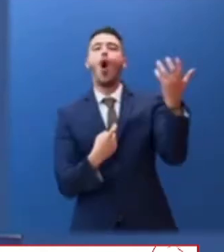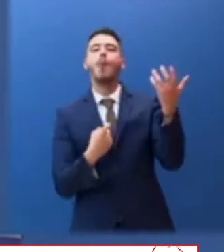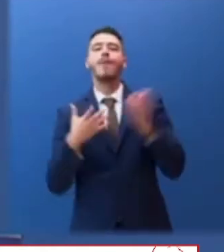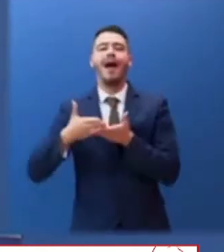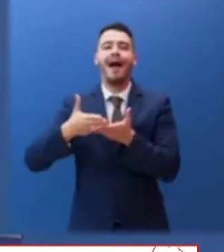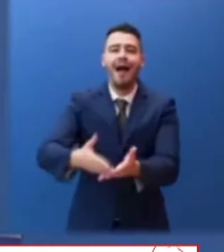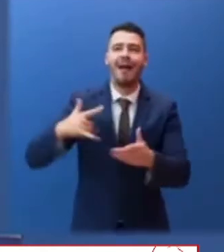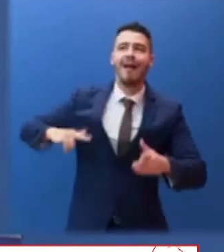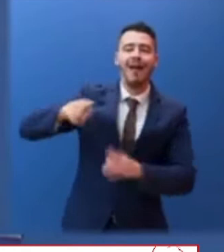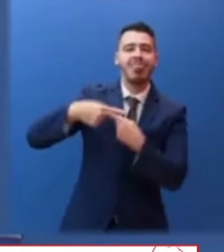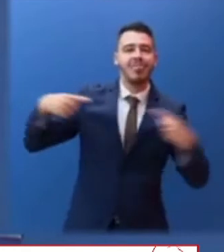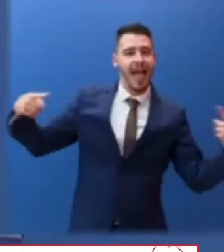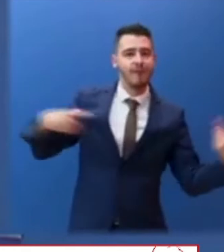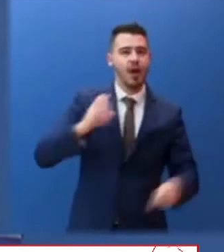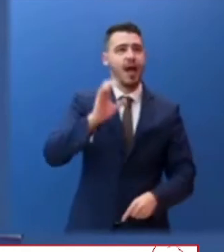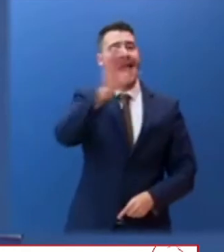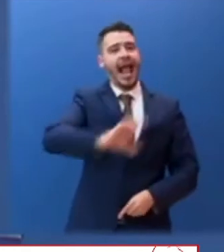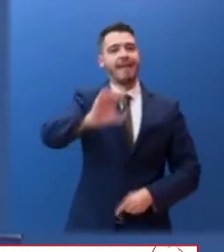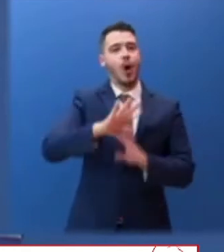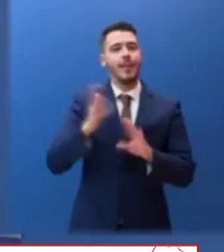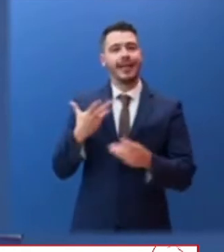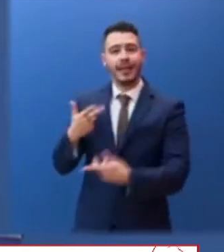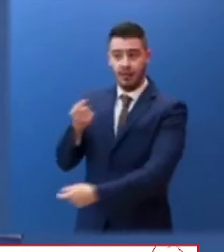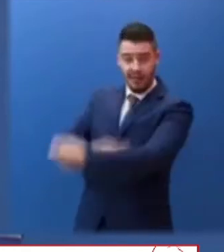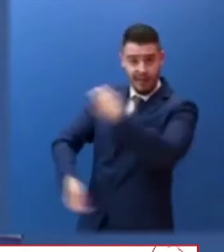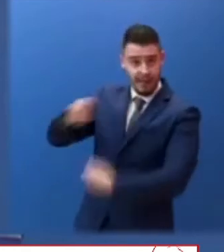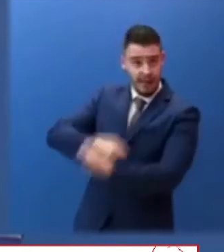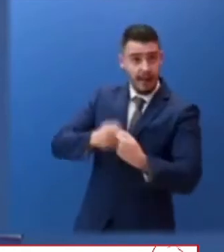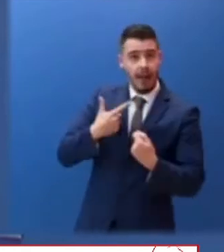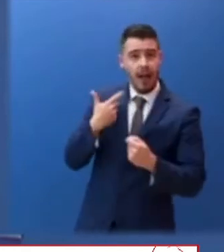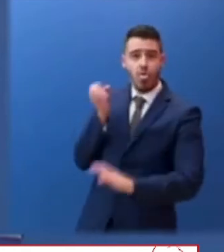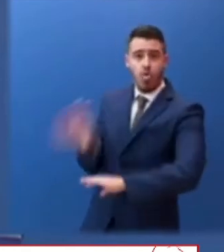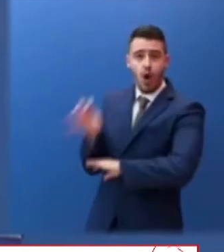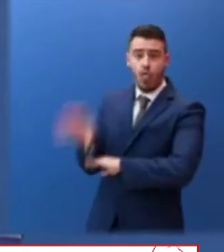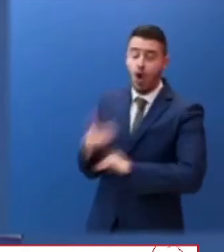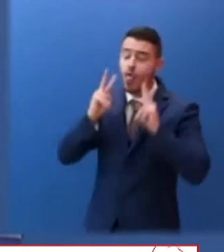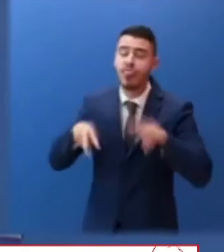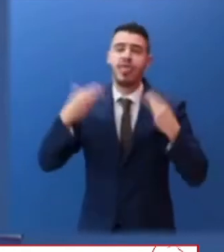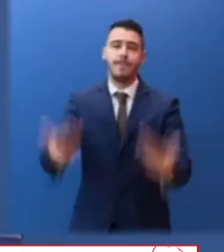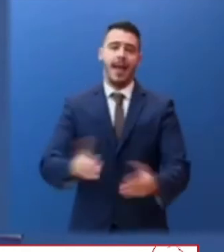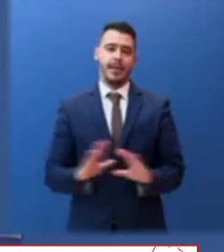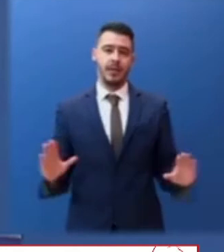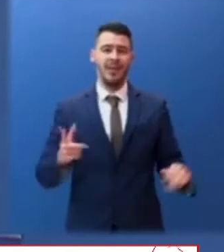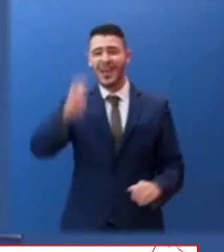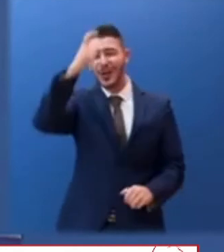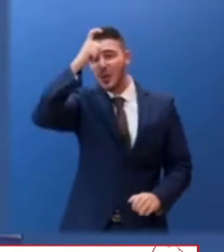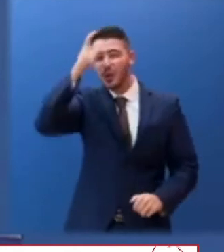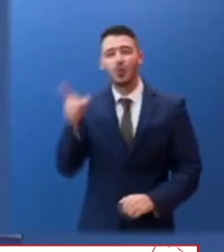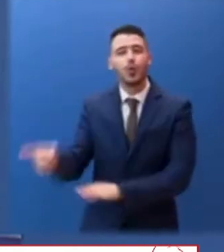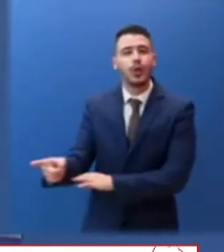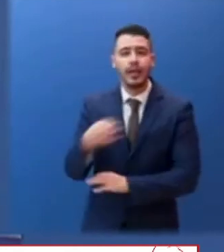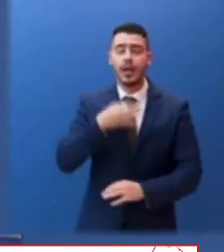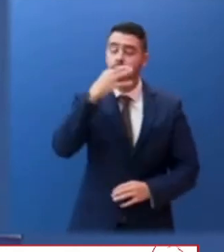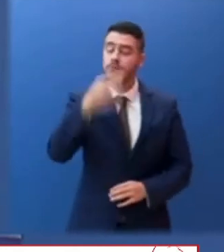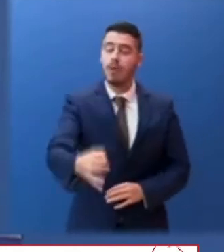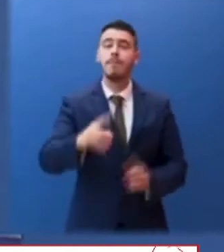της. Η Ελλάδα επιθυμεί μια επικοδομητική σχέση με την γειτονική χώρα και έχει δηλώσει επανειλημμένα την